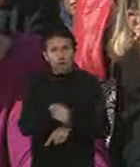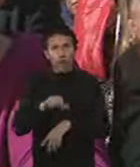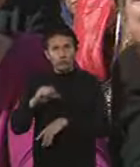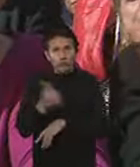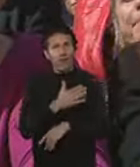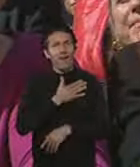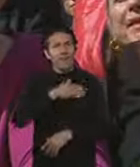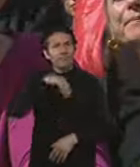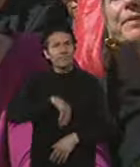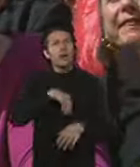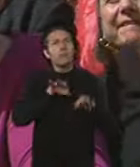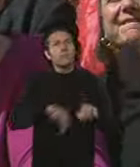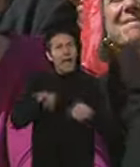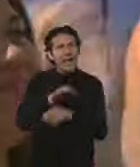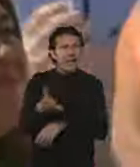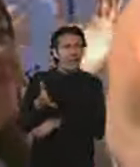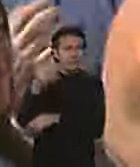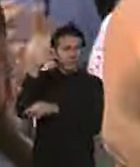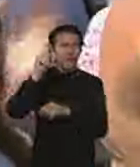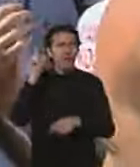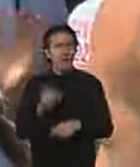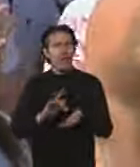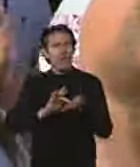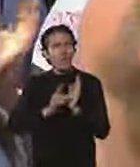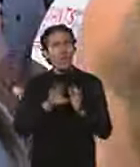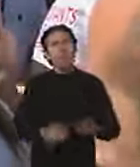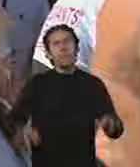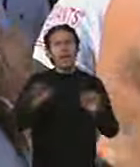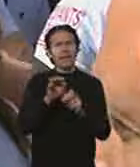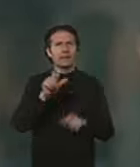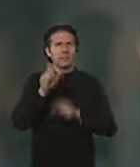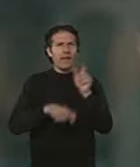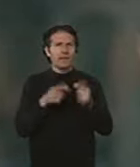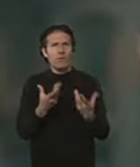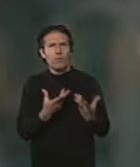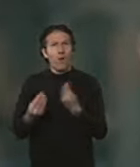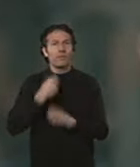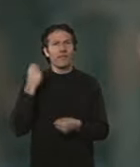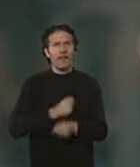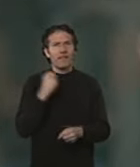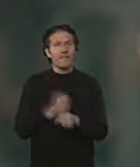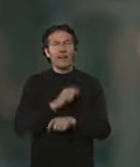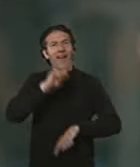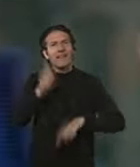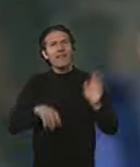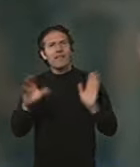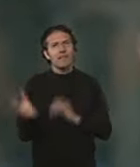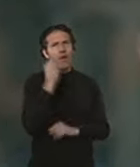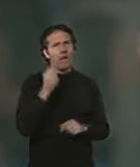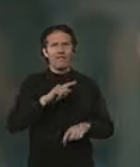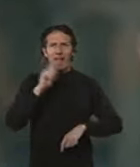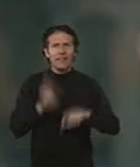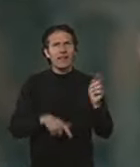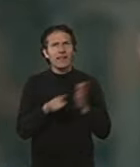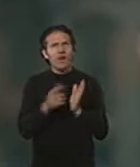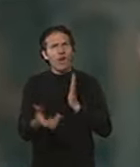patrimoine de la nation c'est le patrimoine de tout un peuple de travailleurs on n'a pas le droit de le lui prendre on n' pas le droit